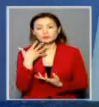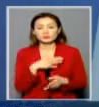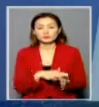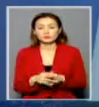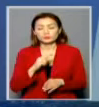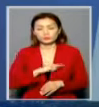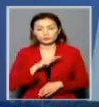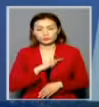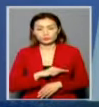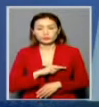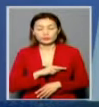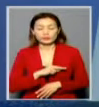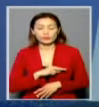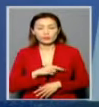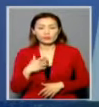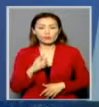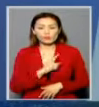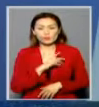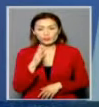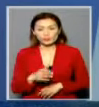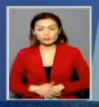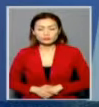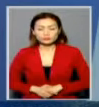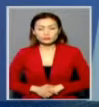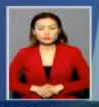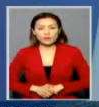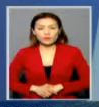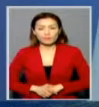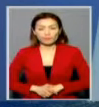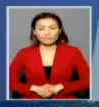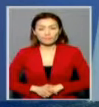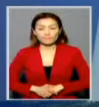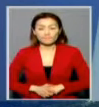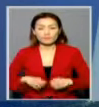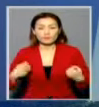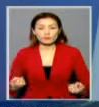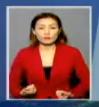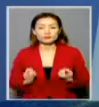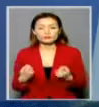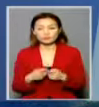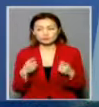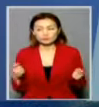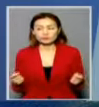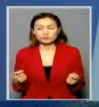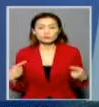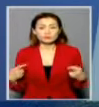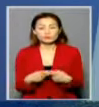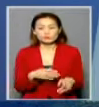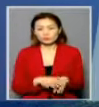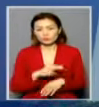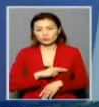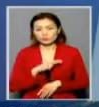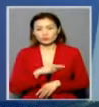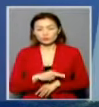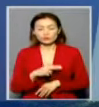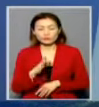жүзеге асырылатындығын асығып күтуде. Және де қолдау тетіктері туралы ашық көздерде нақты ақпараттың